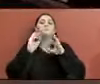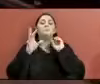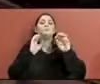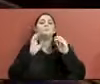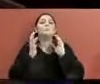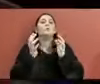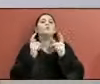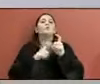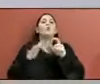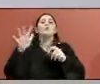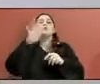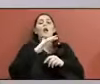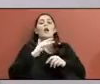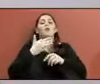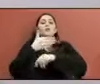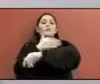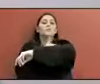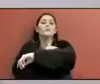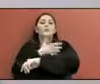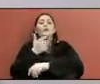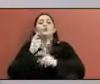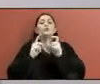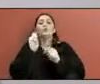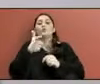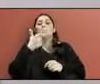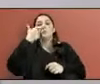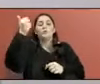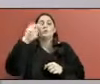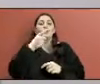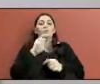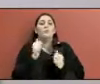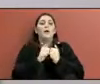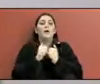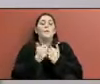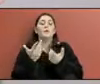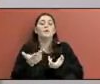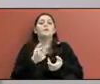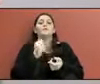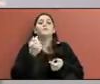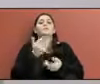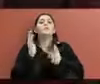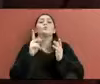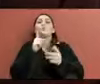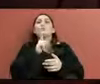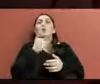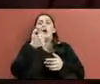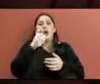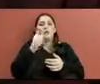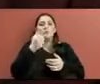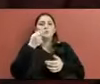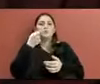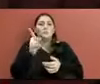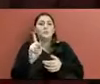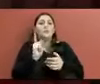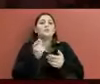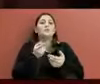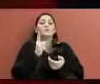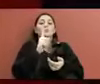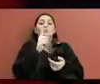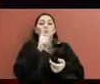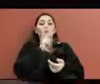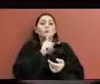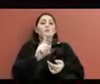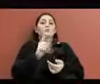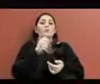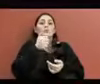Sosyal Hizmetler Şube Müdürlüğümüz evet. bunu organize etti tamamen. 160 bin bir koli dağıtıldı. Şimdi tekrar 160 bin